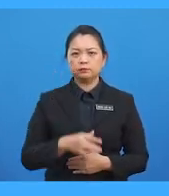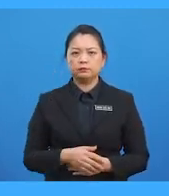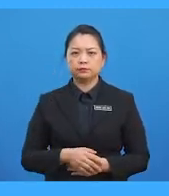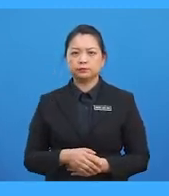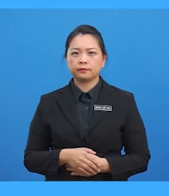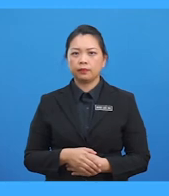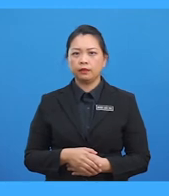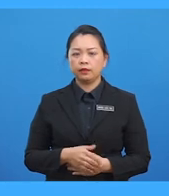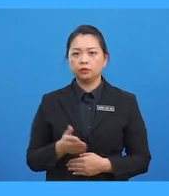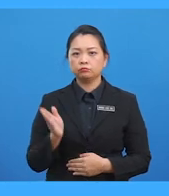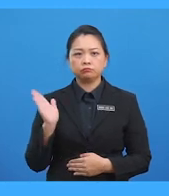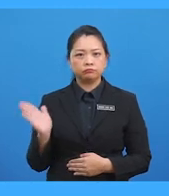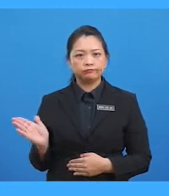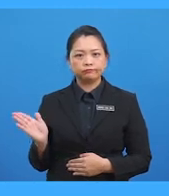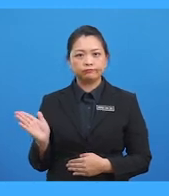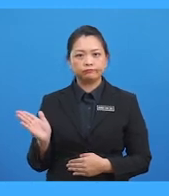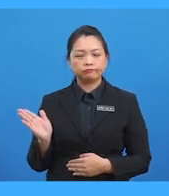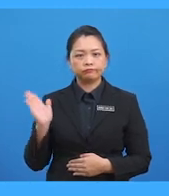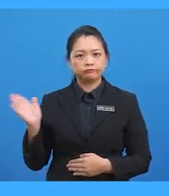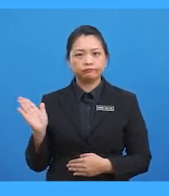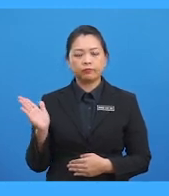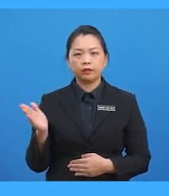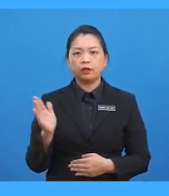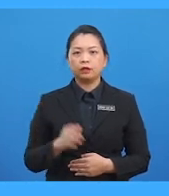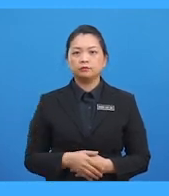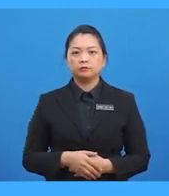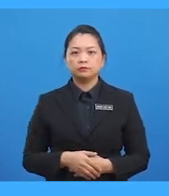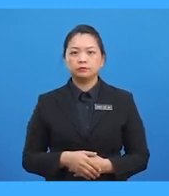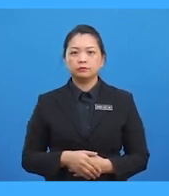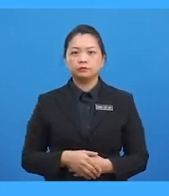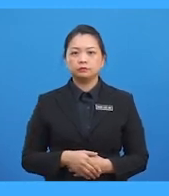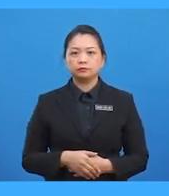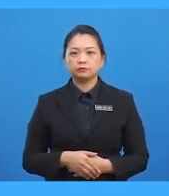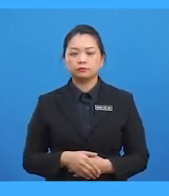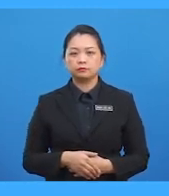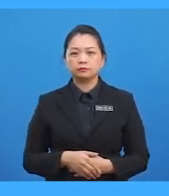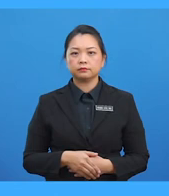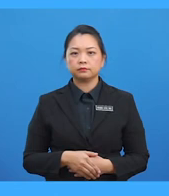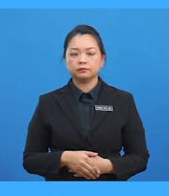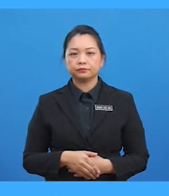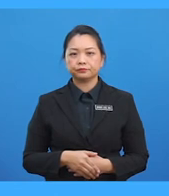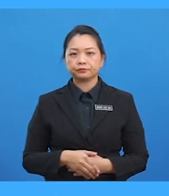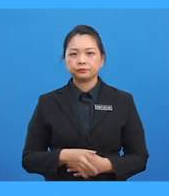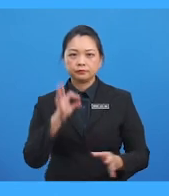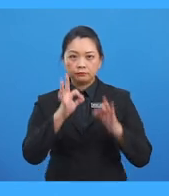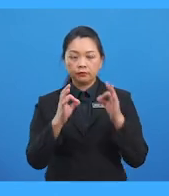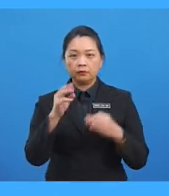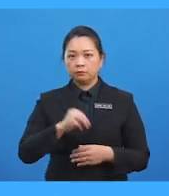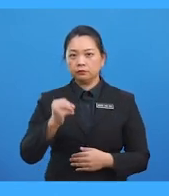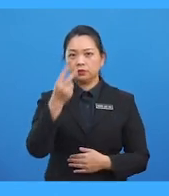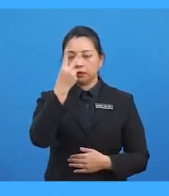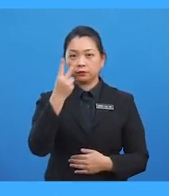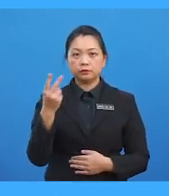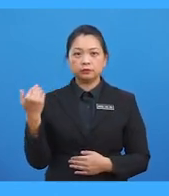iaitu isu cetak rompak dan isu peniruan produk. Jika murid-murid lihat pada slide yang